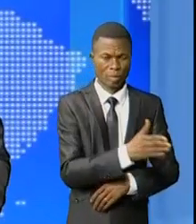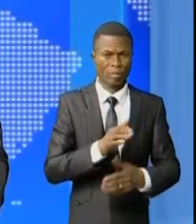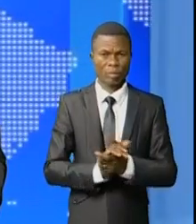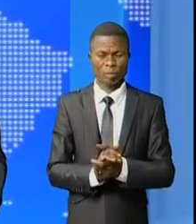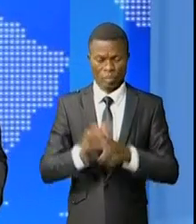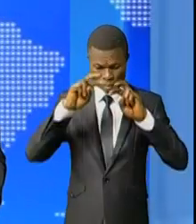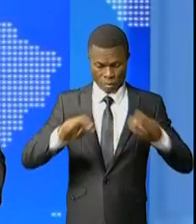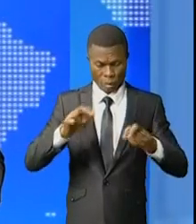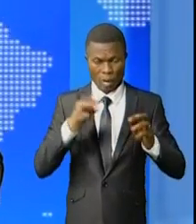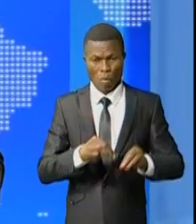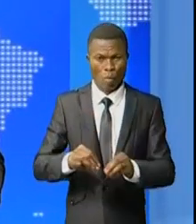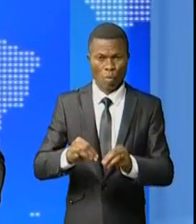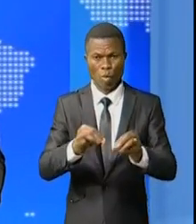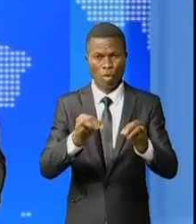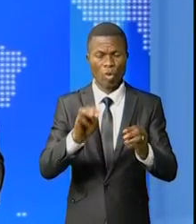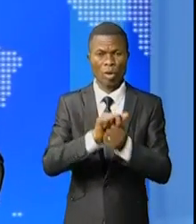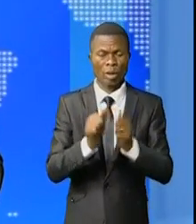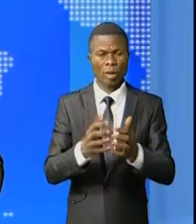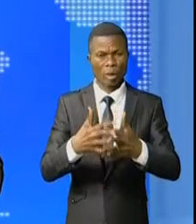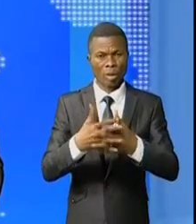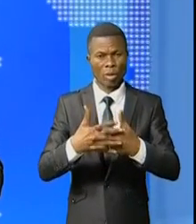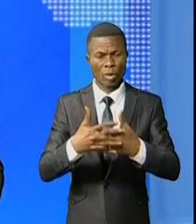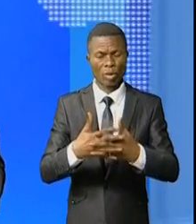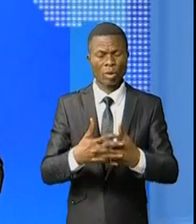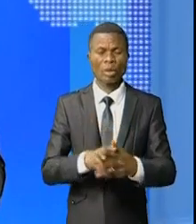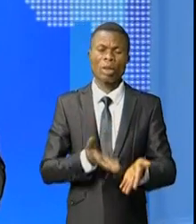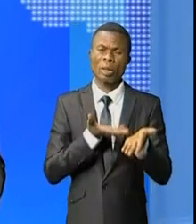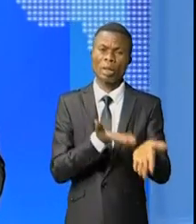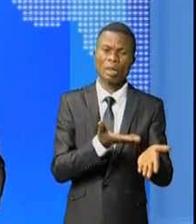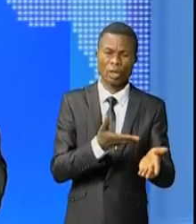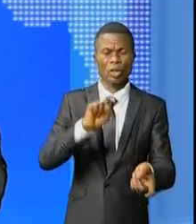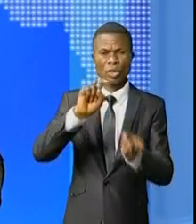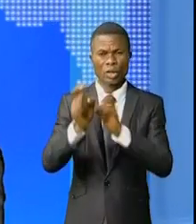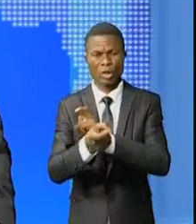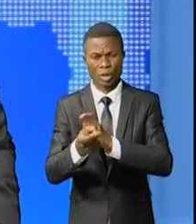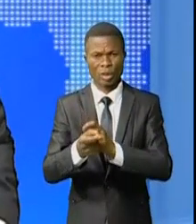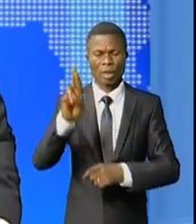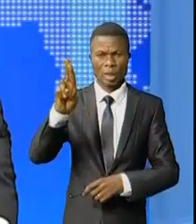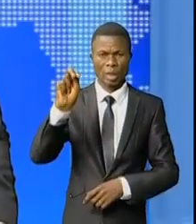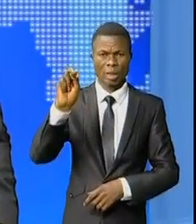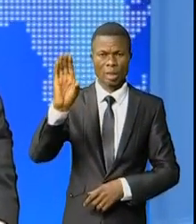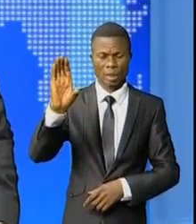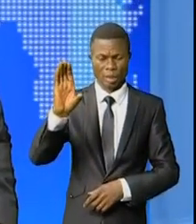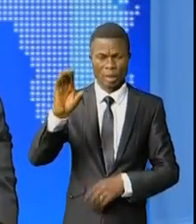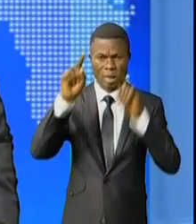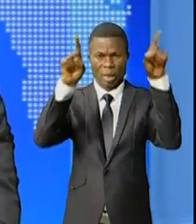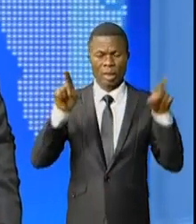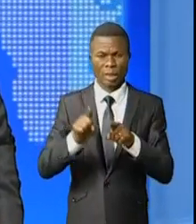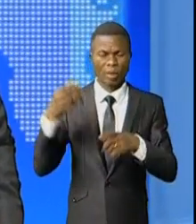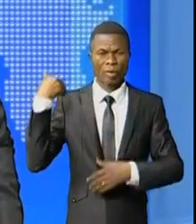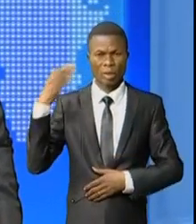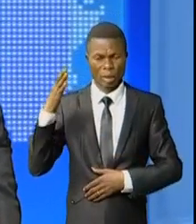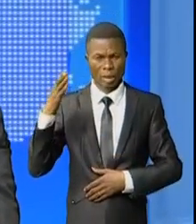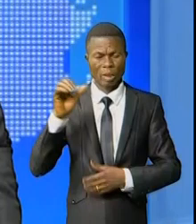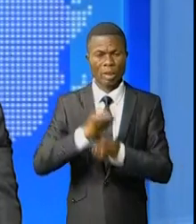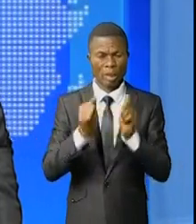Examiner les voies et moyens dans le cadre d'un partenariat en vue d'accompagner la réforme de la RTNC qui est la chaîne publique a fait l'objet d'une